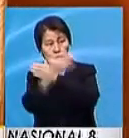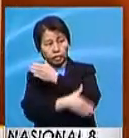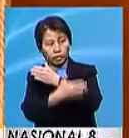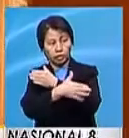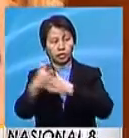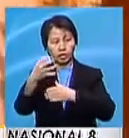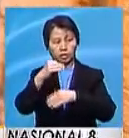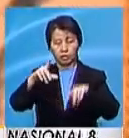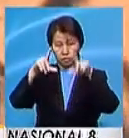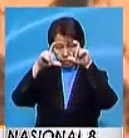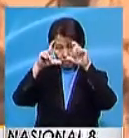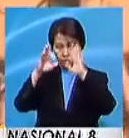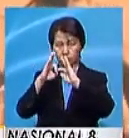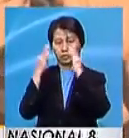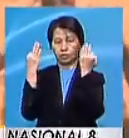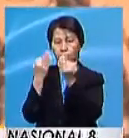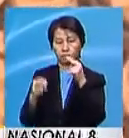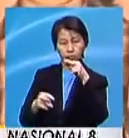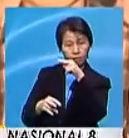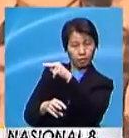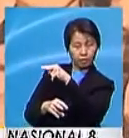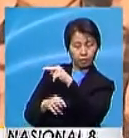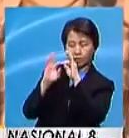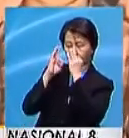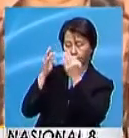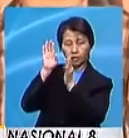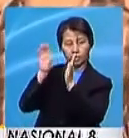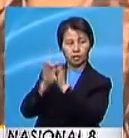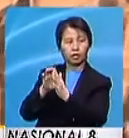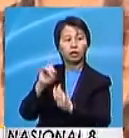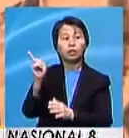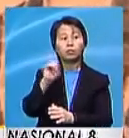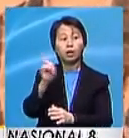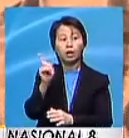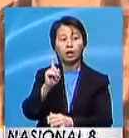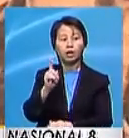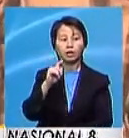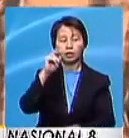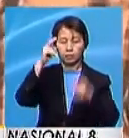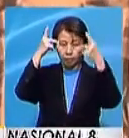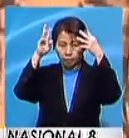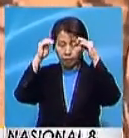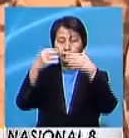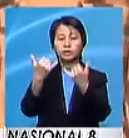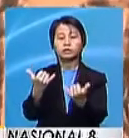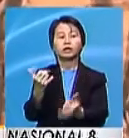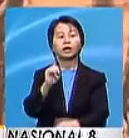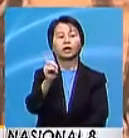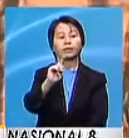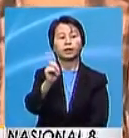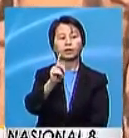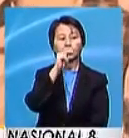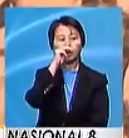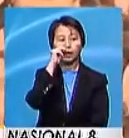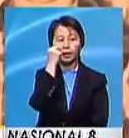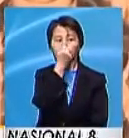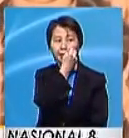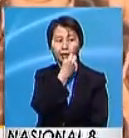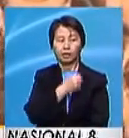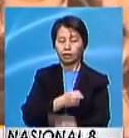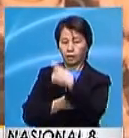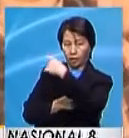keluarga Allahyarham. Dapat kita saksikan cuba teka yang mana satu yang amat berhormat, Perdana Menteri kita sekarang, Datuk Seri Najib Tun Razak. Ini